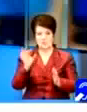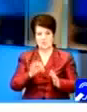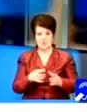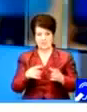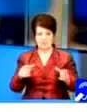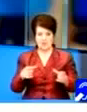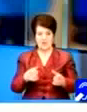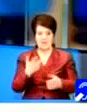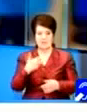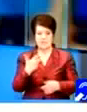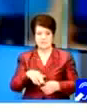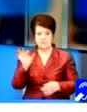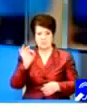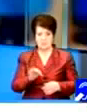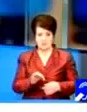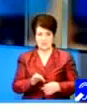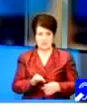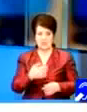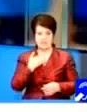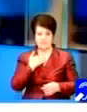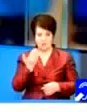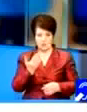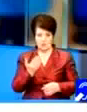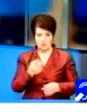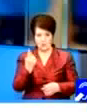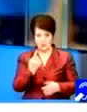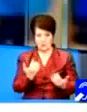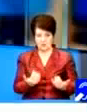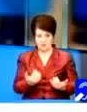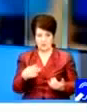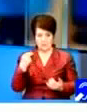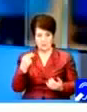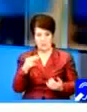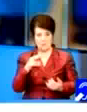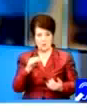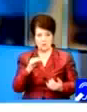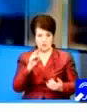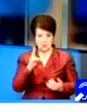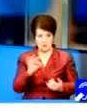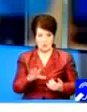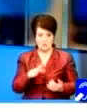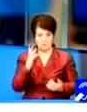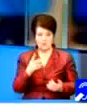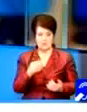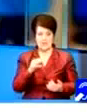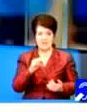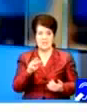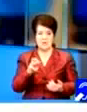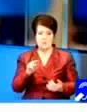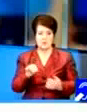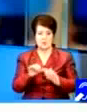el conduce cu 30% din voturi. Zelensky este urmat de actualul președinte Petro Poroshenko și fostul premier Iulia Timoshenko